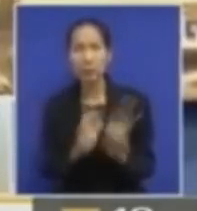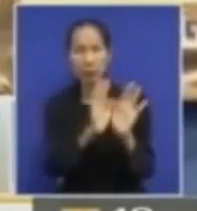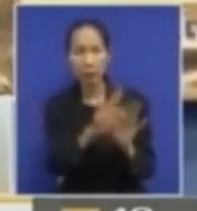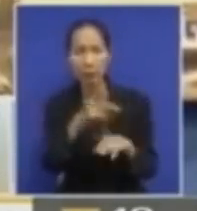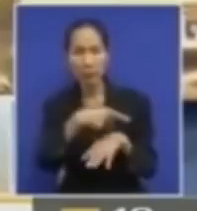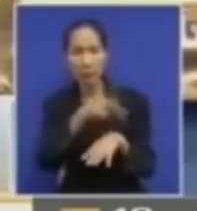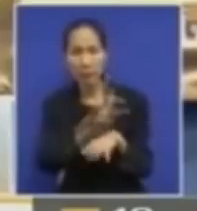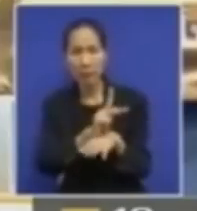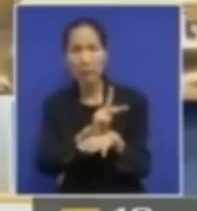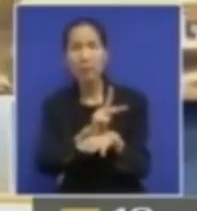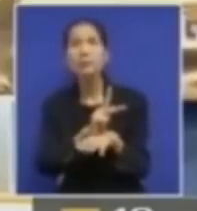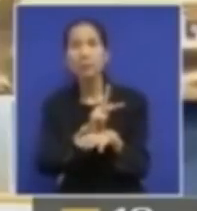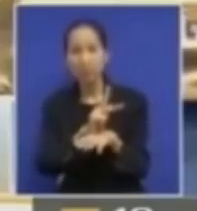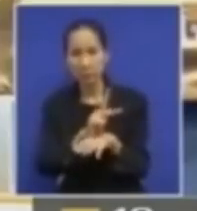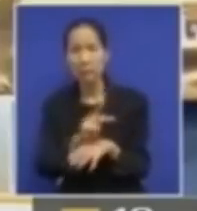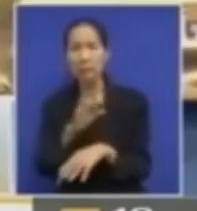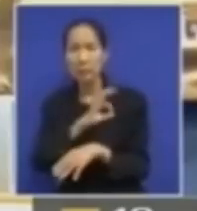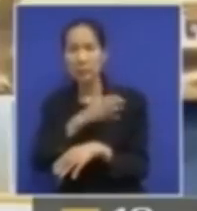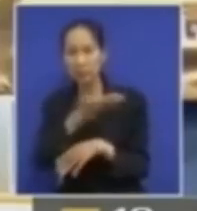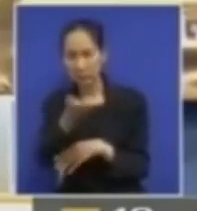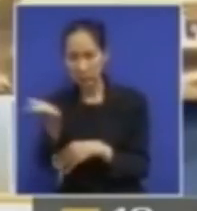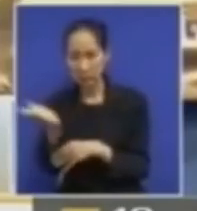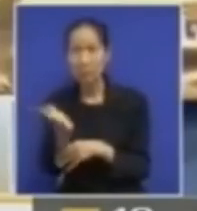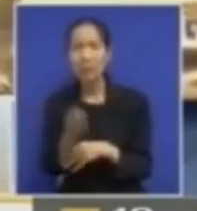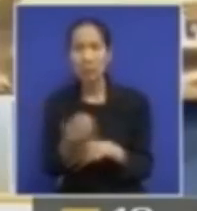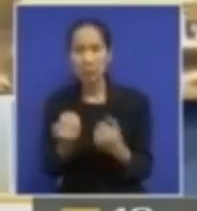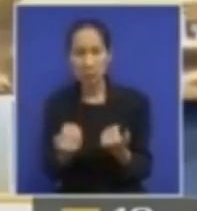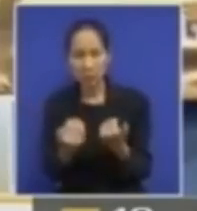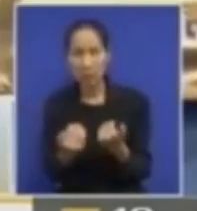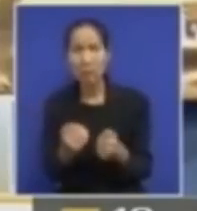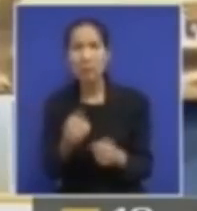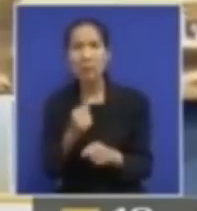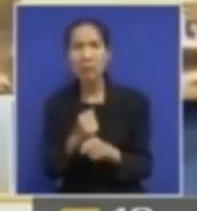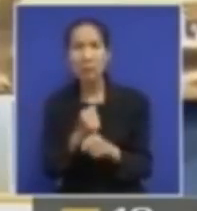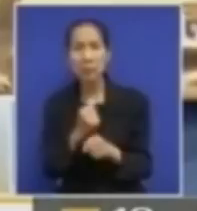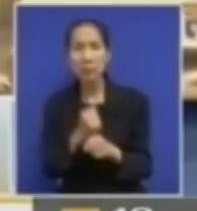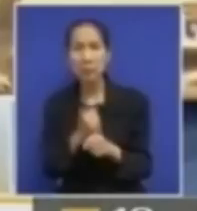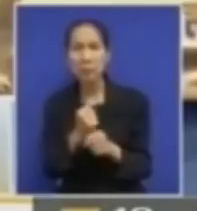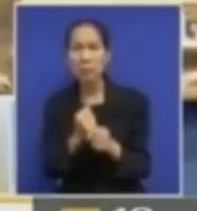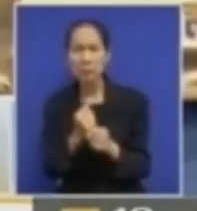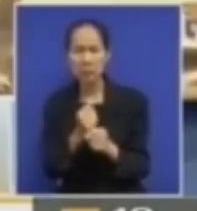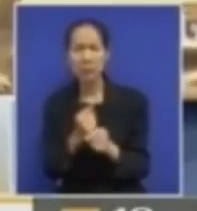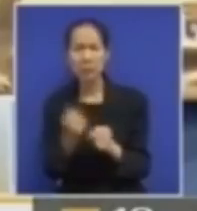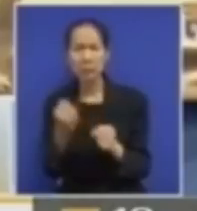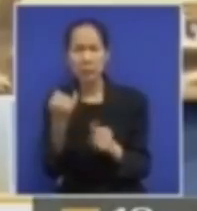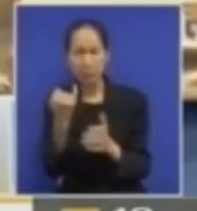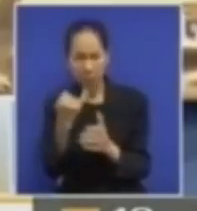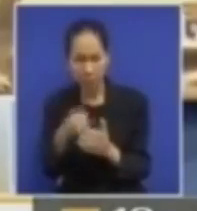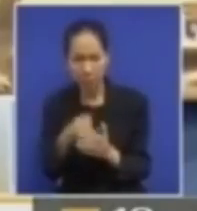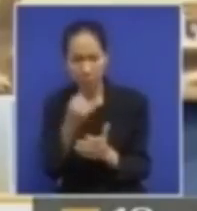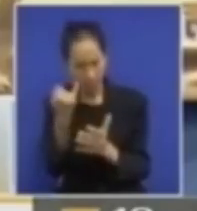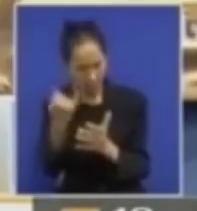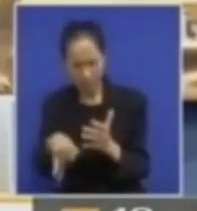ได้ตระหนักว่าสิ่งที่ท่านกำลังจะทำขณะนี้มันจะเป็นเรื่องการขัดจริยธรรมอย่างร้ายแรงในเรื่องของอุดมการณ์จริยธรรม